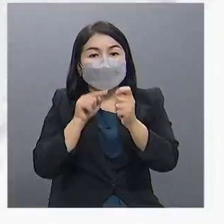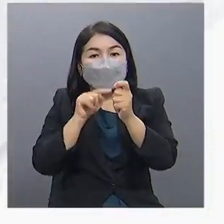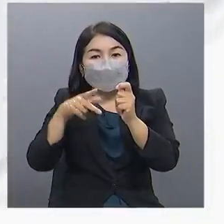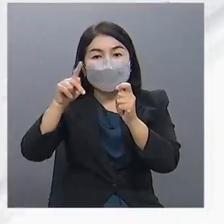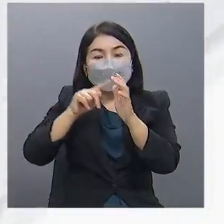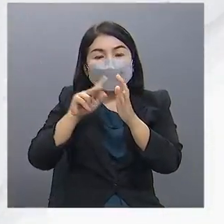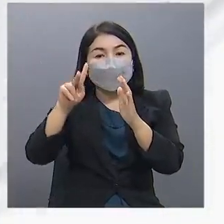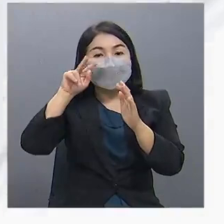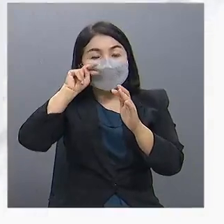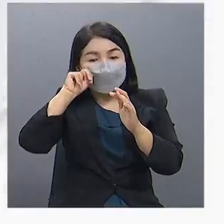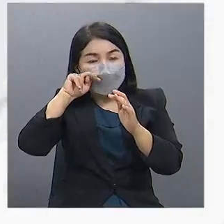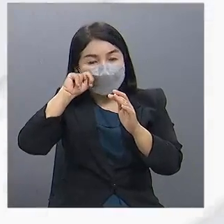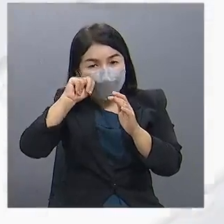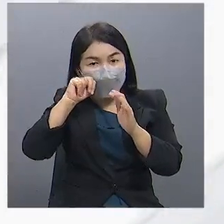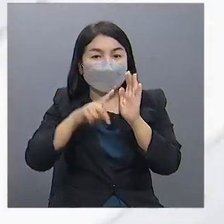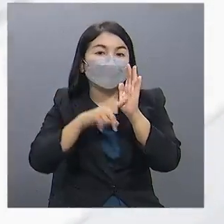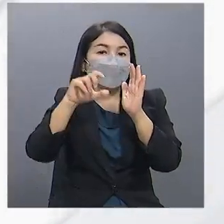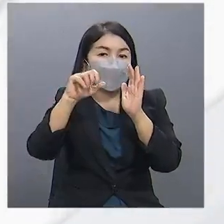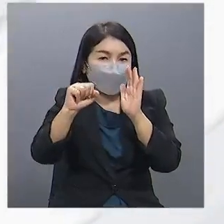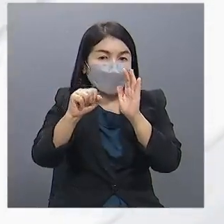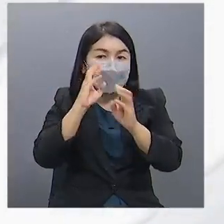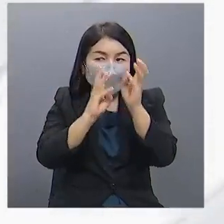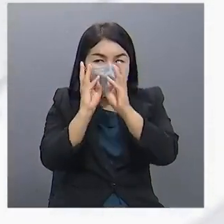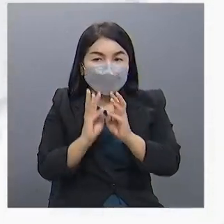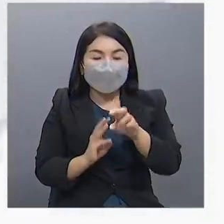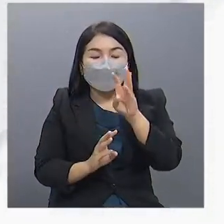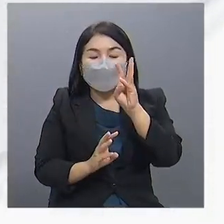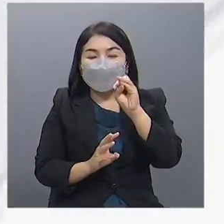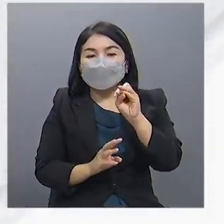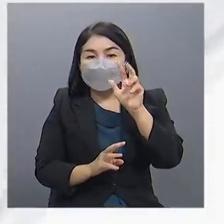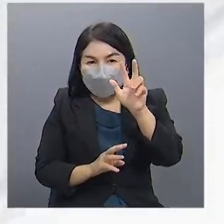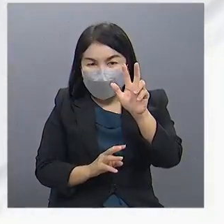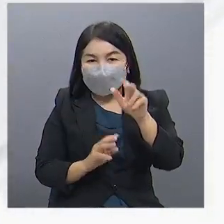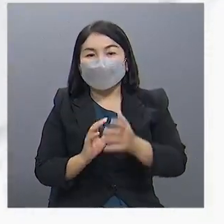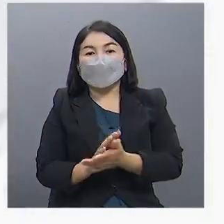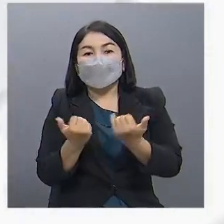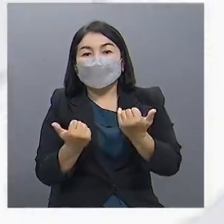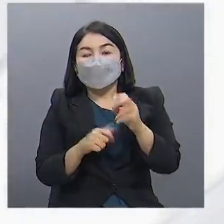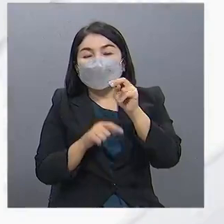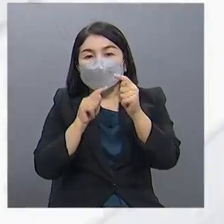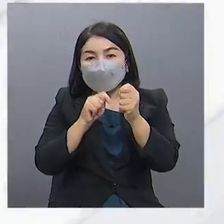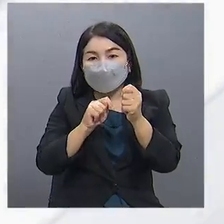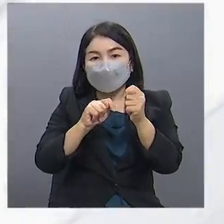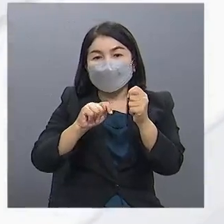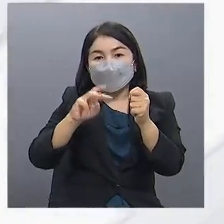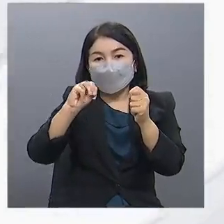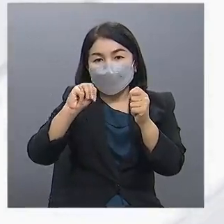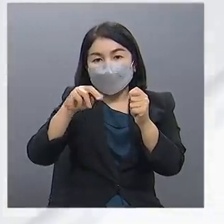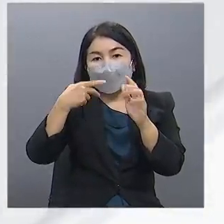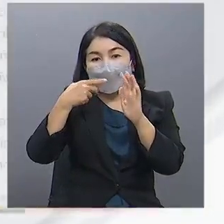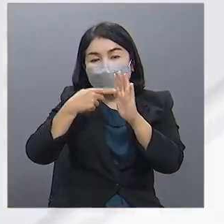PM 2.5 สะสม63ไมโครกรัมต่อลูกบาศก์เมตรตำบลมหาชัยอำเภอเมืองสมุทรสาครค่ะจะอยู่